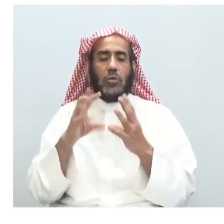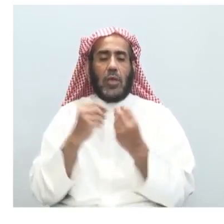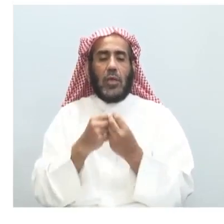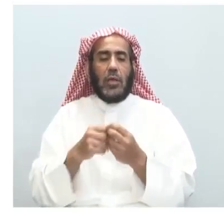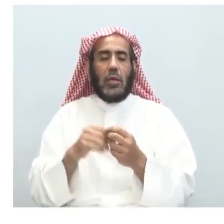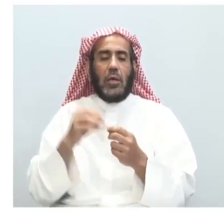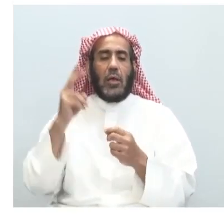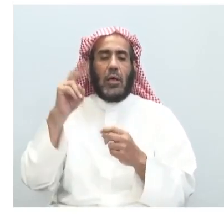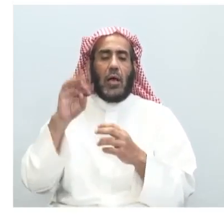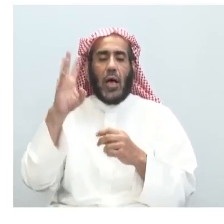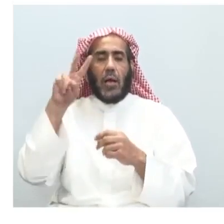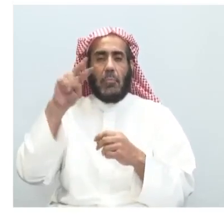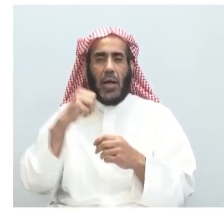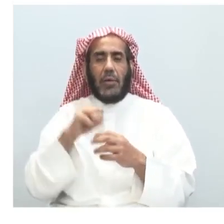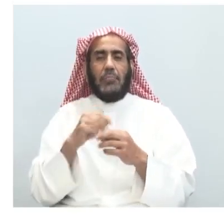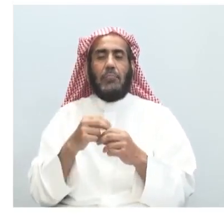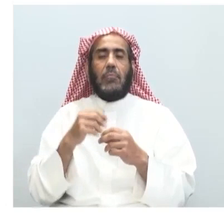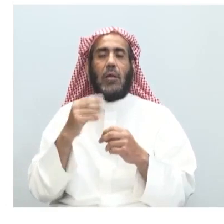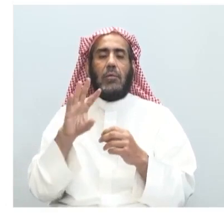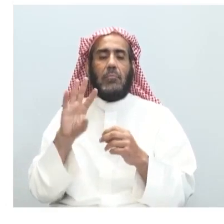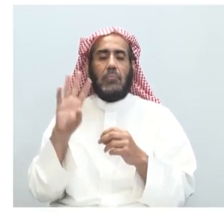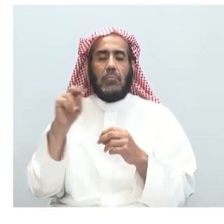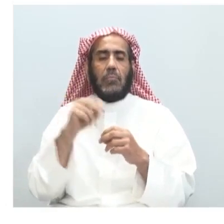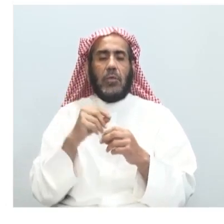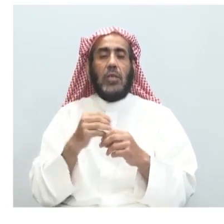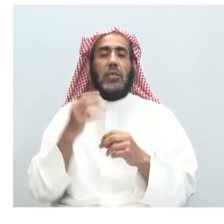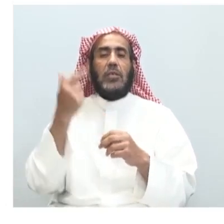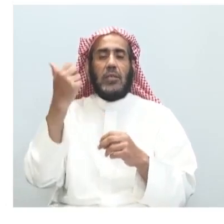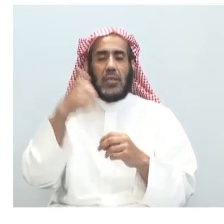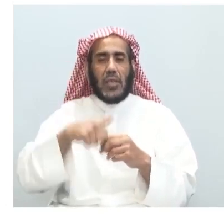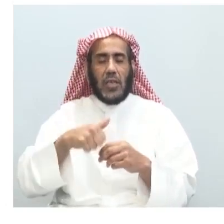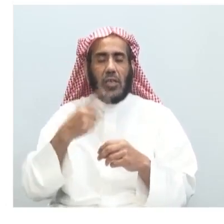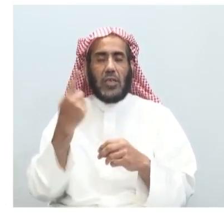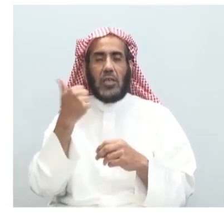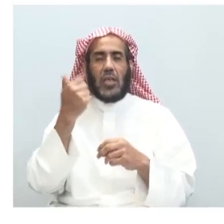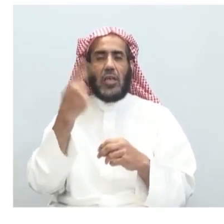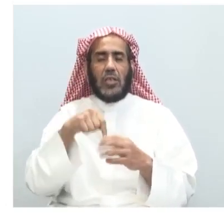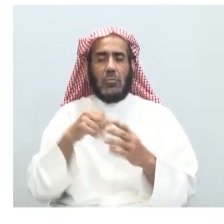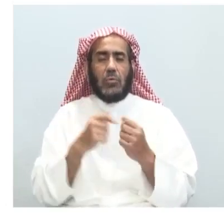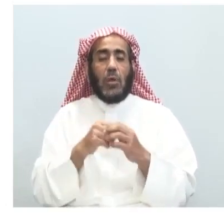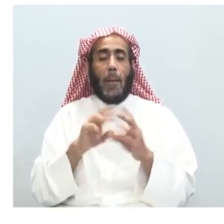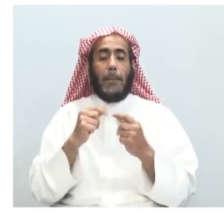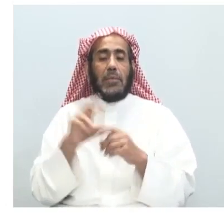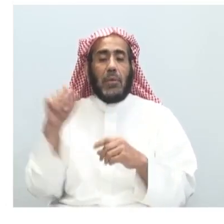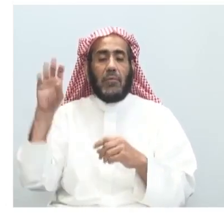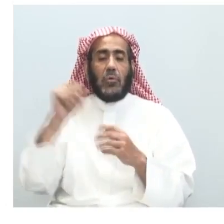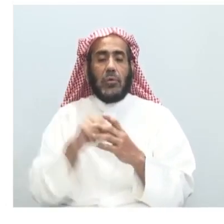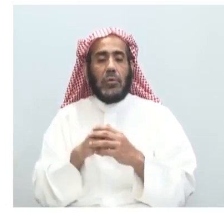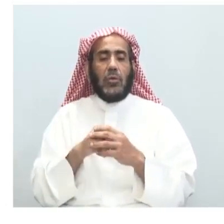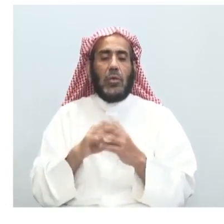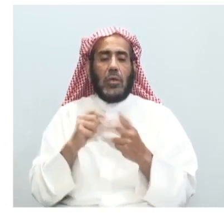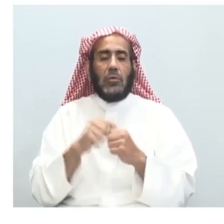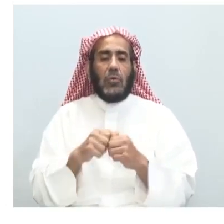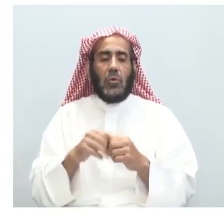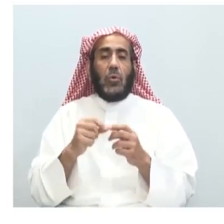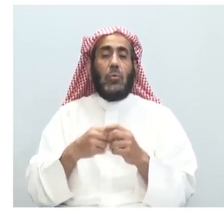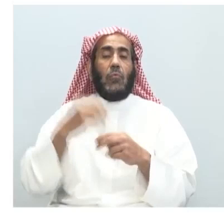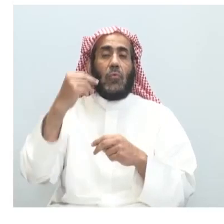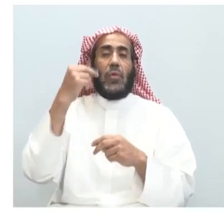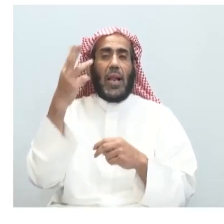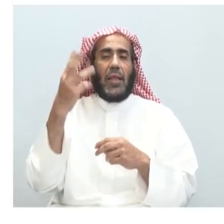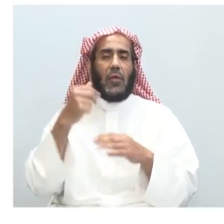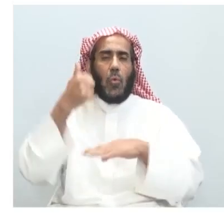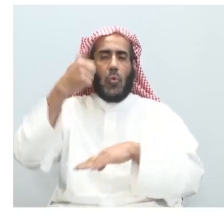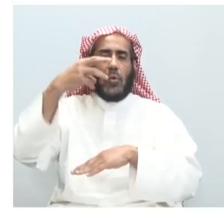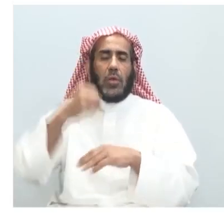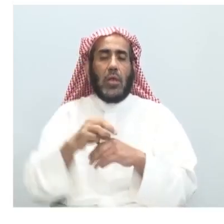سيكون 4 فهو اربعه صحف سته عشر متشكل بالنسبه للفركتوز سيكون اس ثلاثه